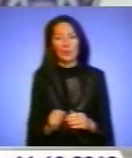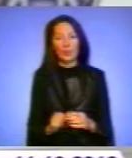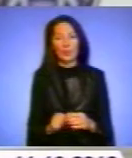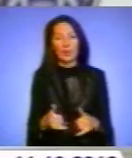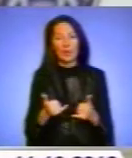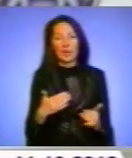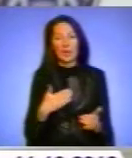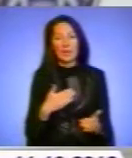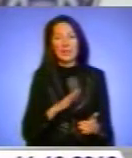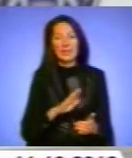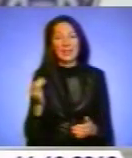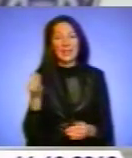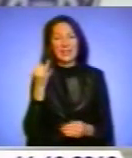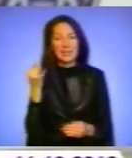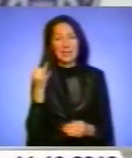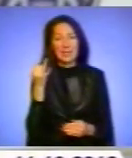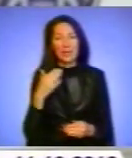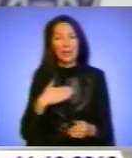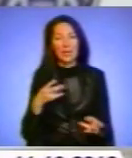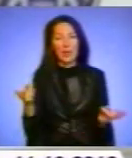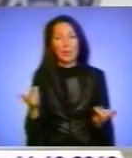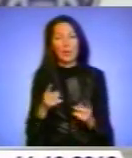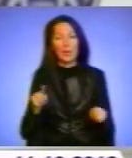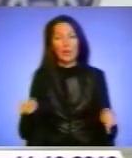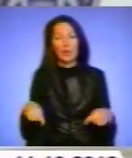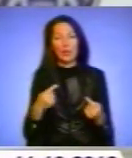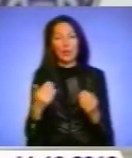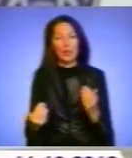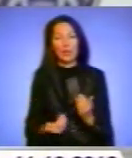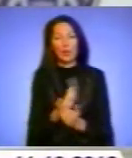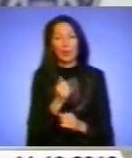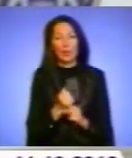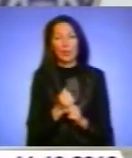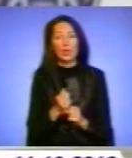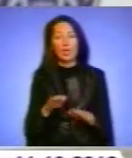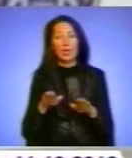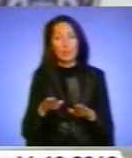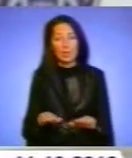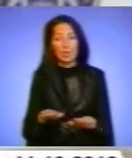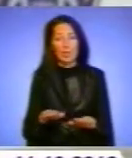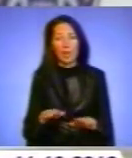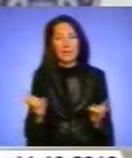для нас не цікаво. Нам треба створювати нові робочі місця, нам треба